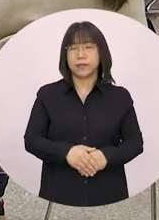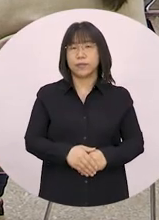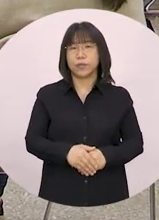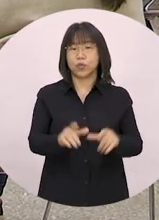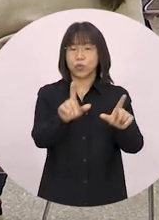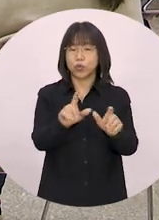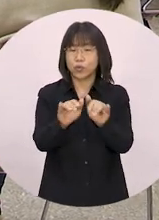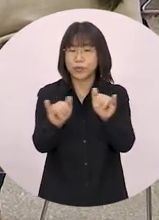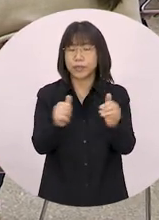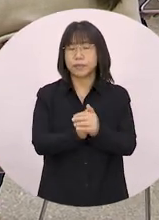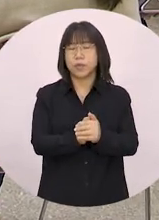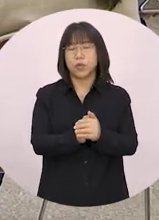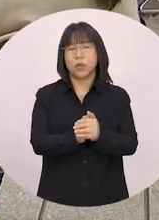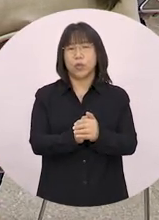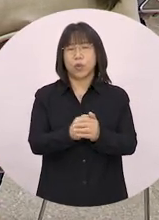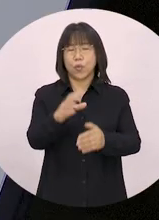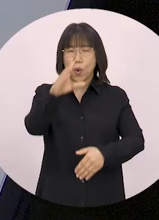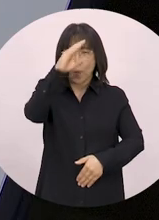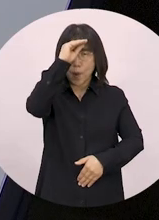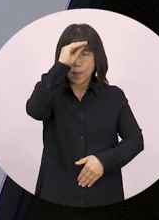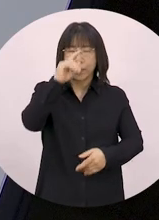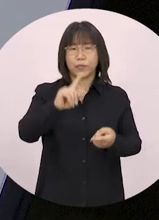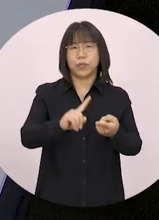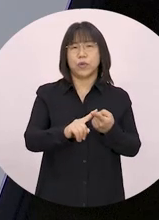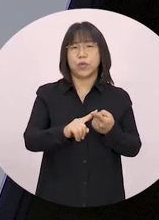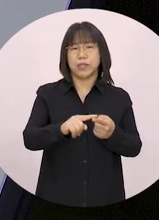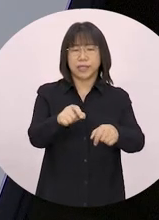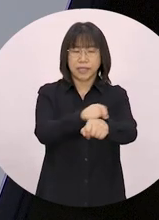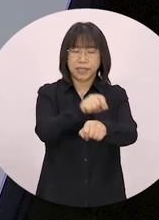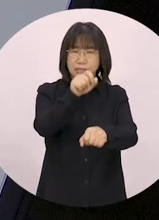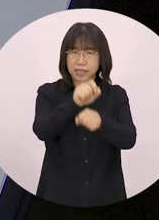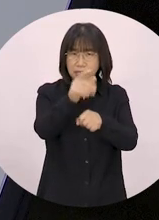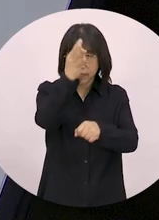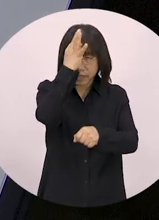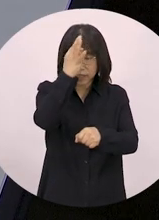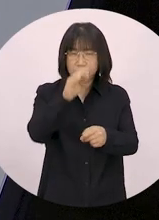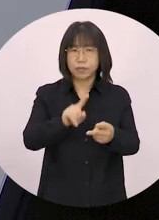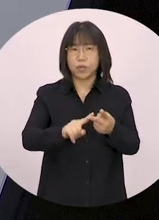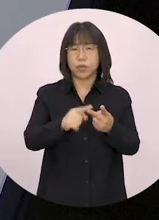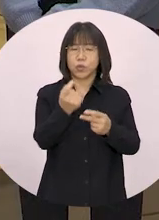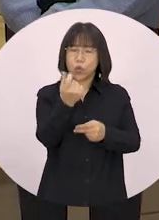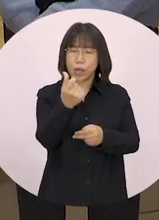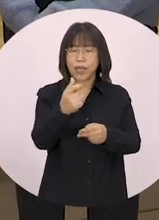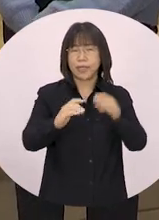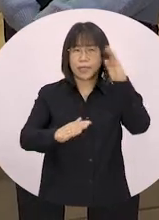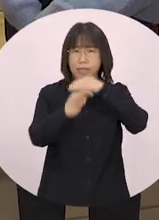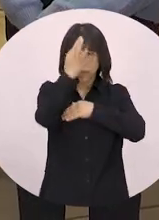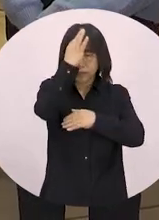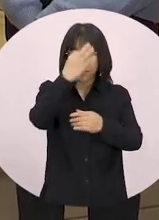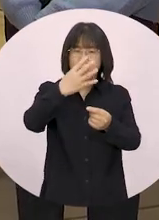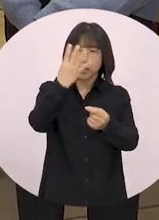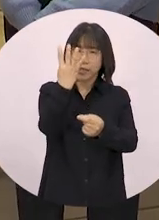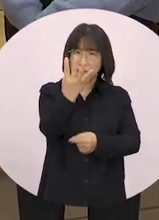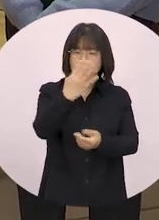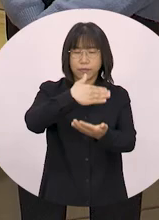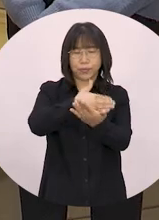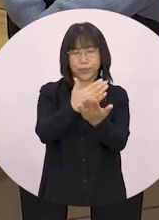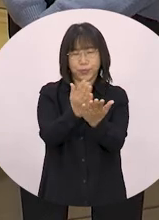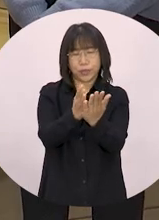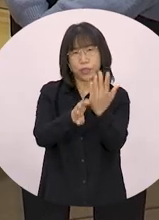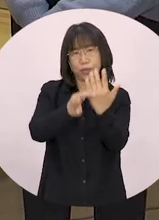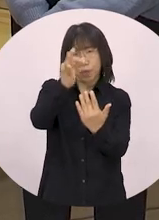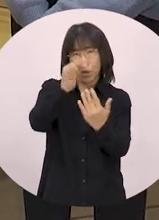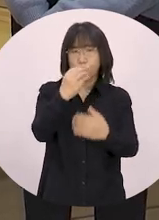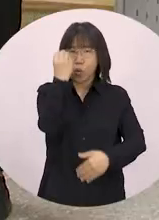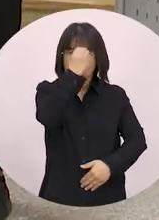이번 장학생 선발은 구민 한마음 장학금, 모범 장학금, 특기 장학금, 소액 장학금 등 모두 4개